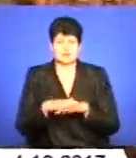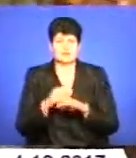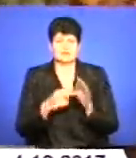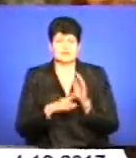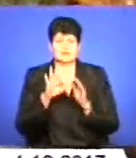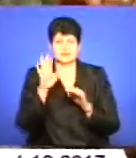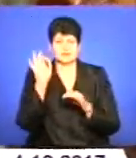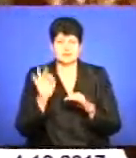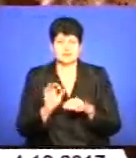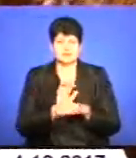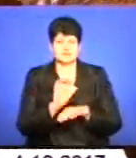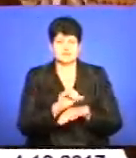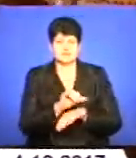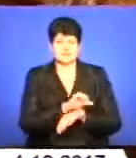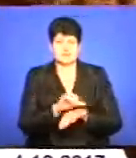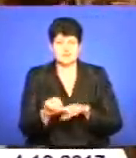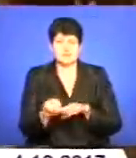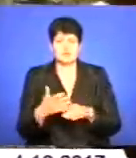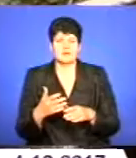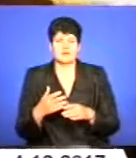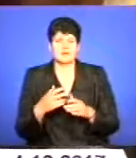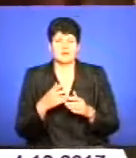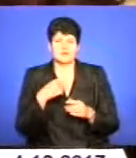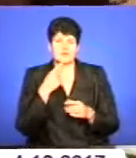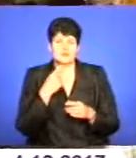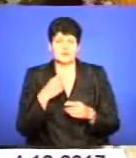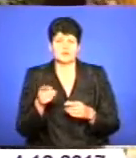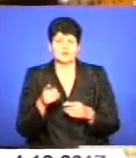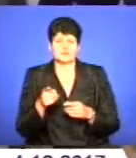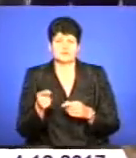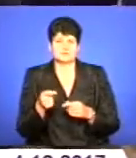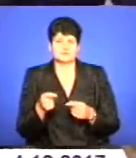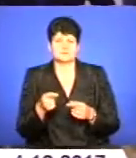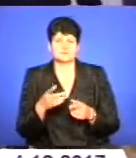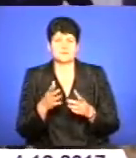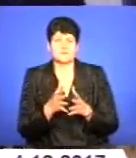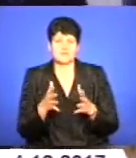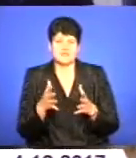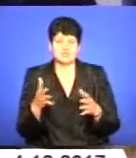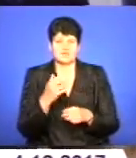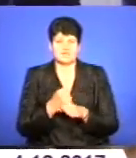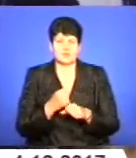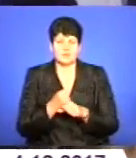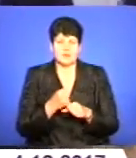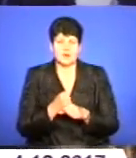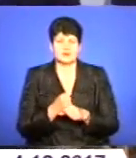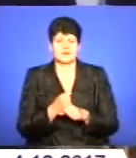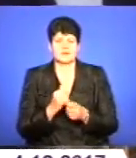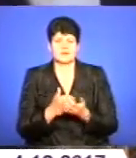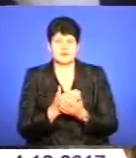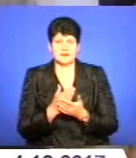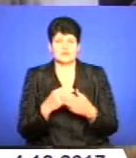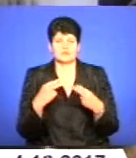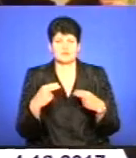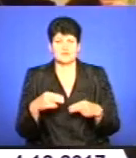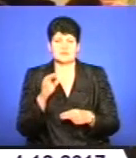на експорт. Представники спілки пасічників України переконували тернопільських бджолярів, що виробляти більше якісного продукту і реалізовувати його